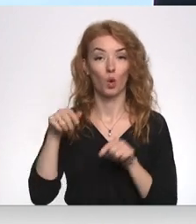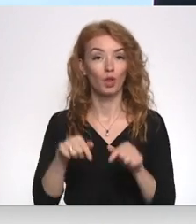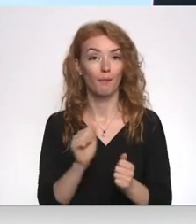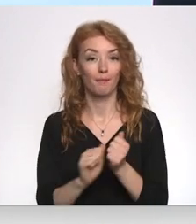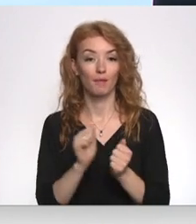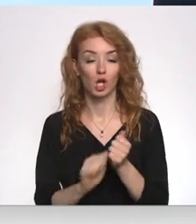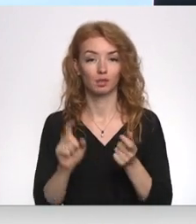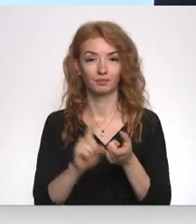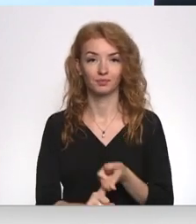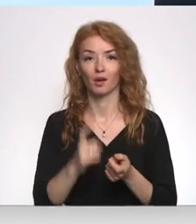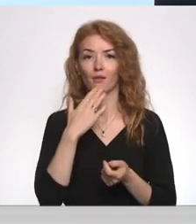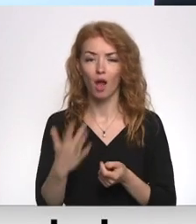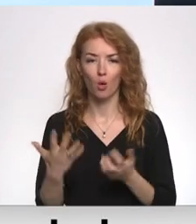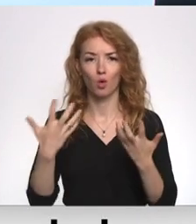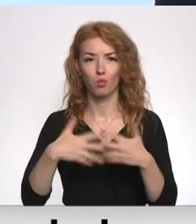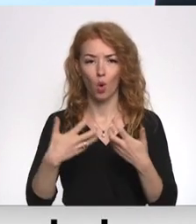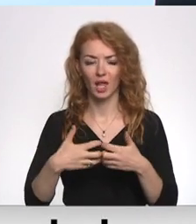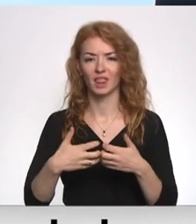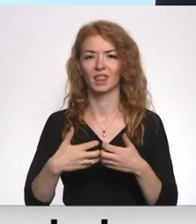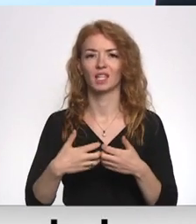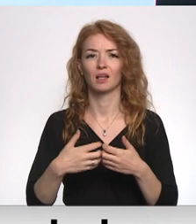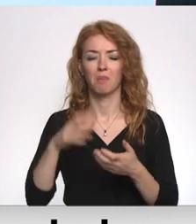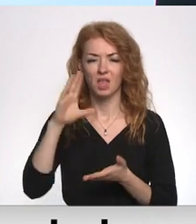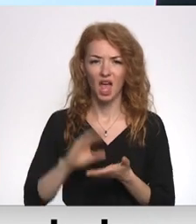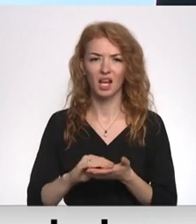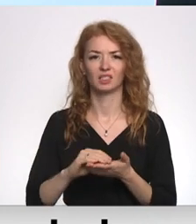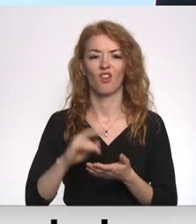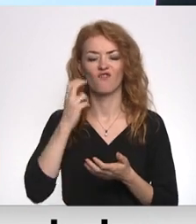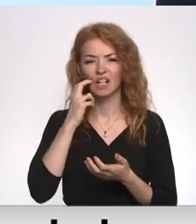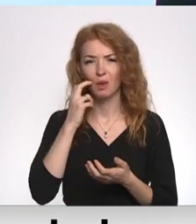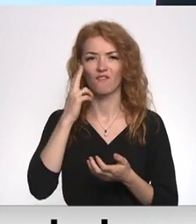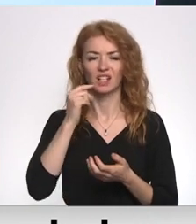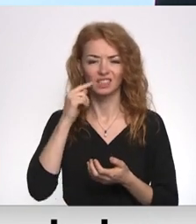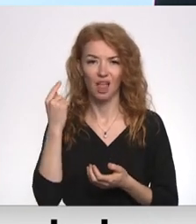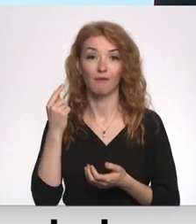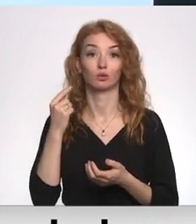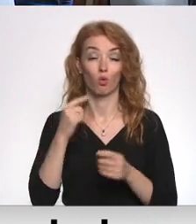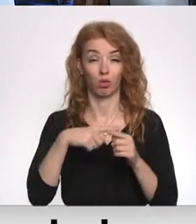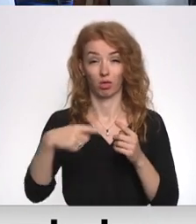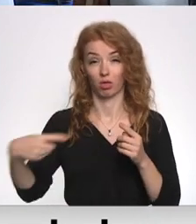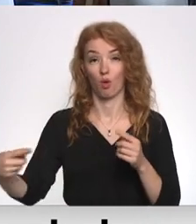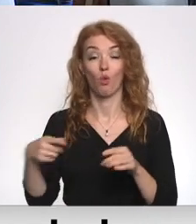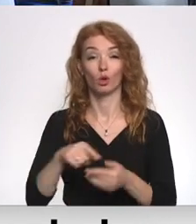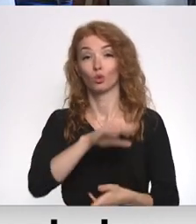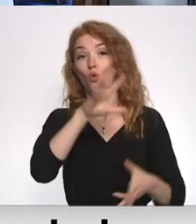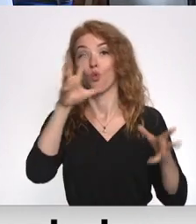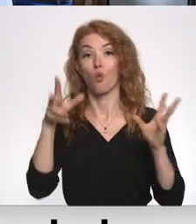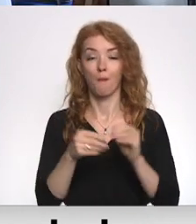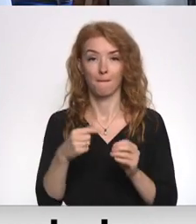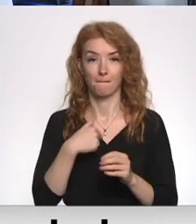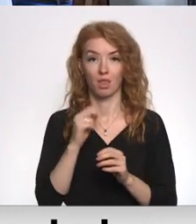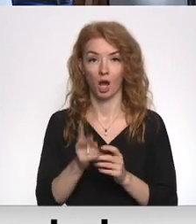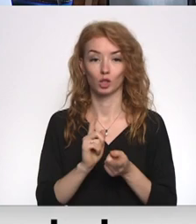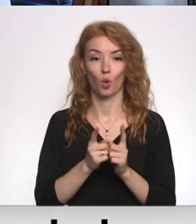viens sasiets kopā valoda, politika, pieredze, vecmāmiņa, vectētiņš un tā tālāk. Un tas viss kopā man kā skolotāji